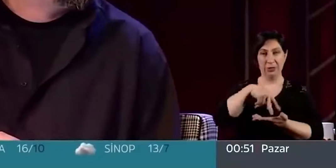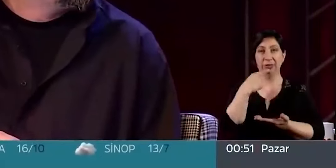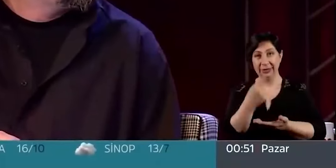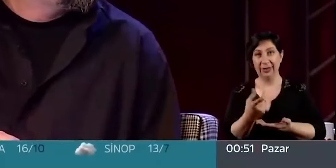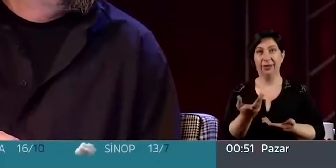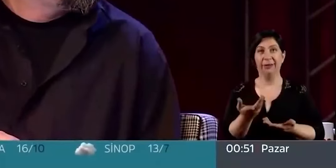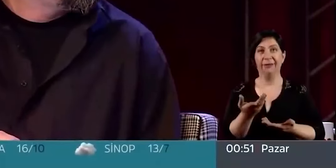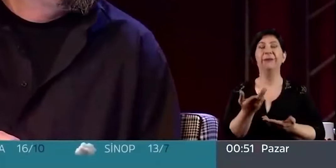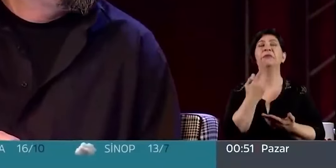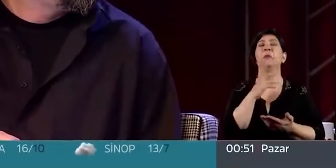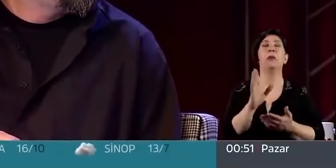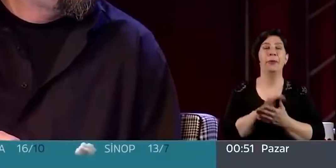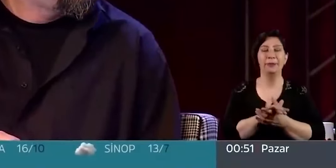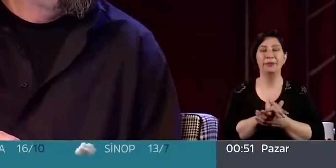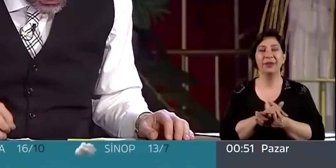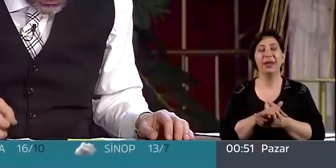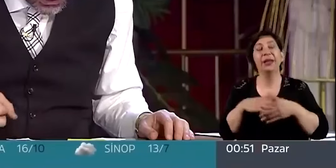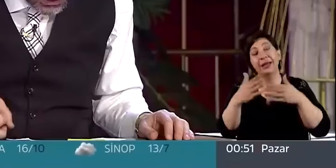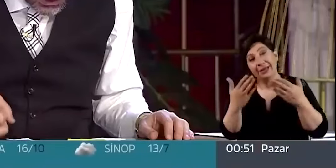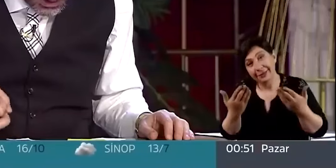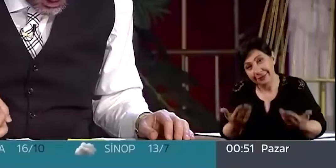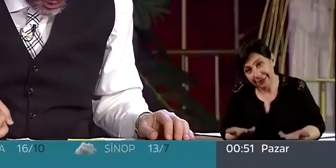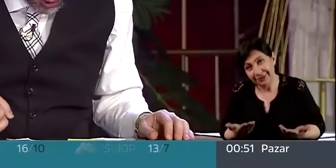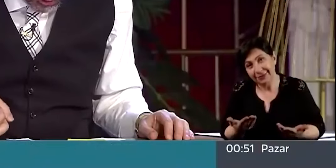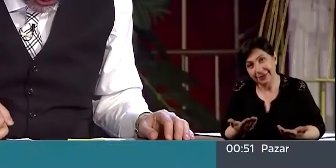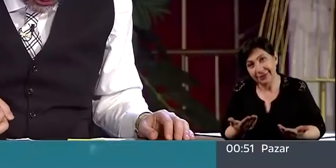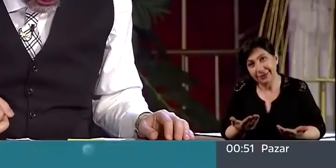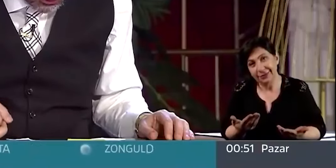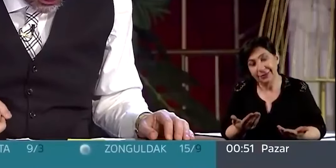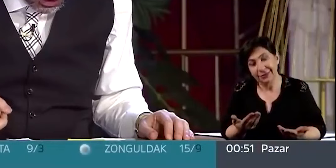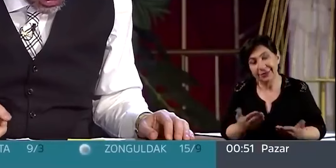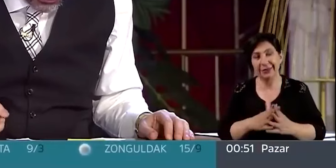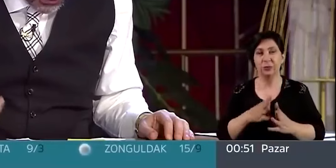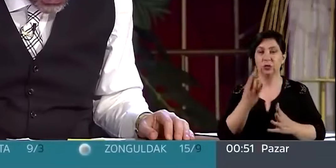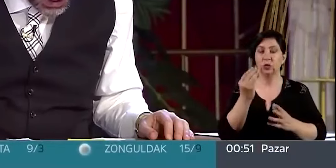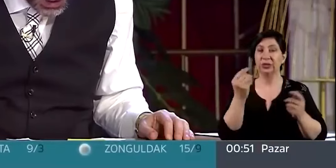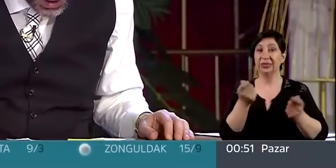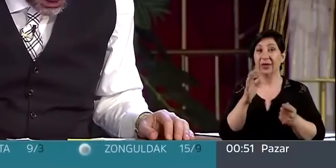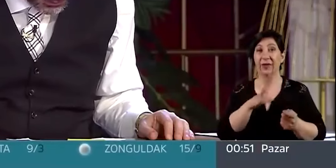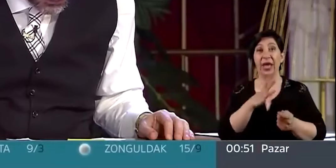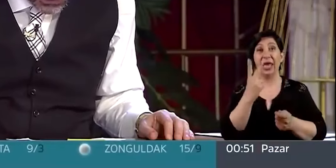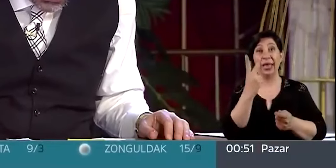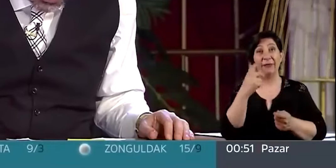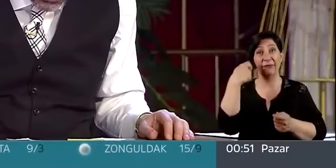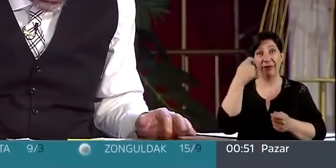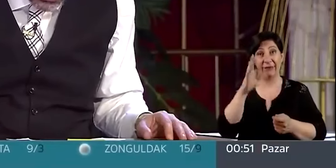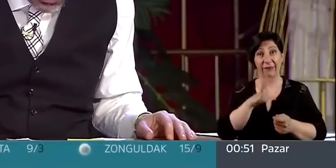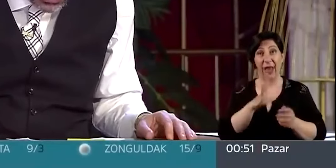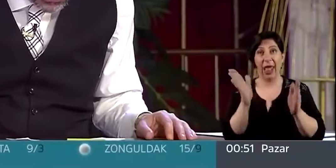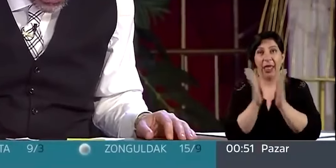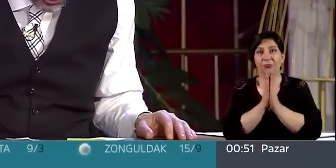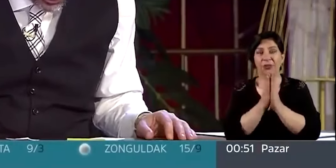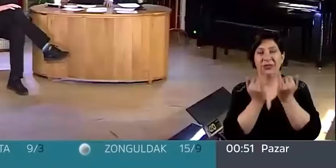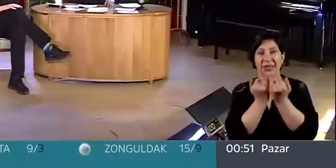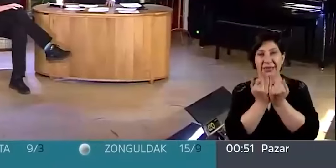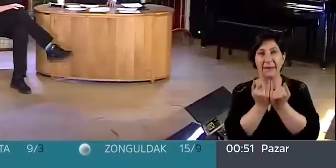karşı. Ama ve tabii ki çok işler var. Mesela 2 tane film var. Yapışık